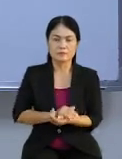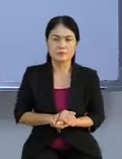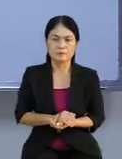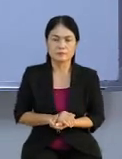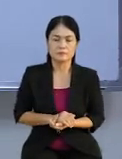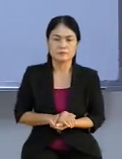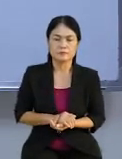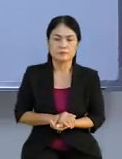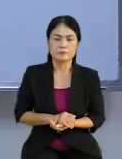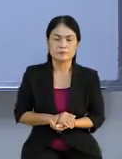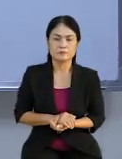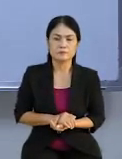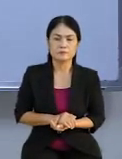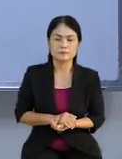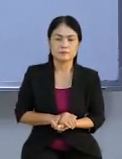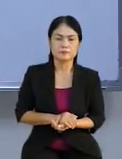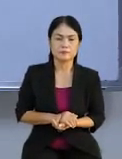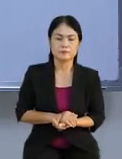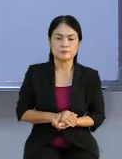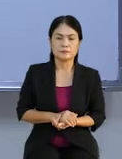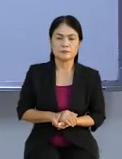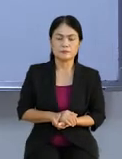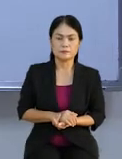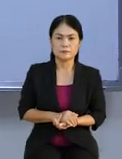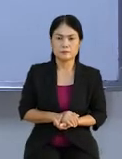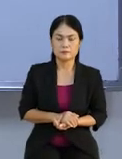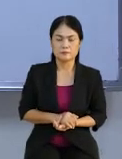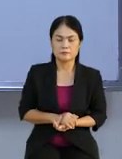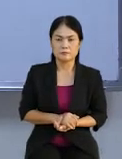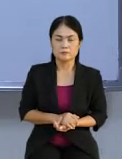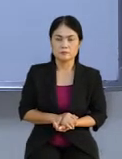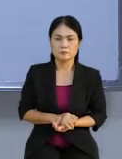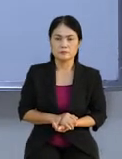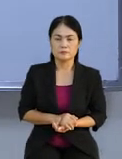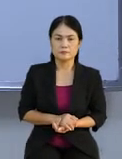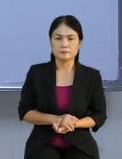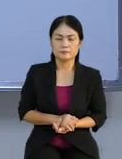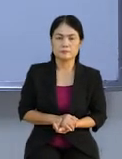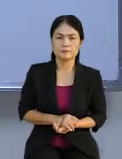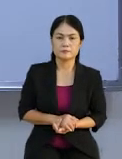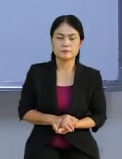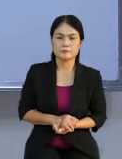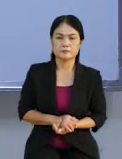cắt tạm chùm nói